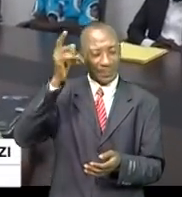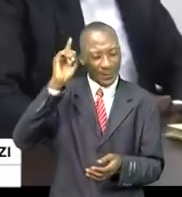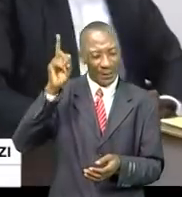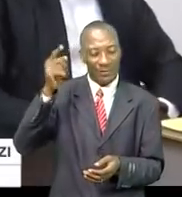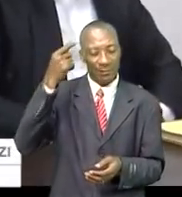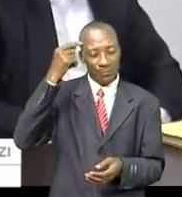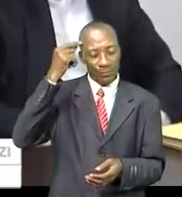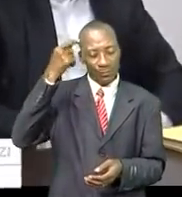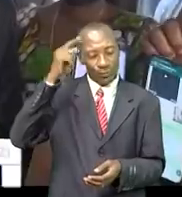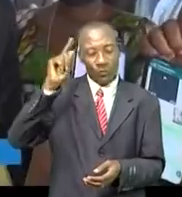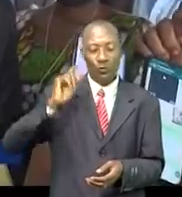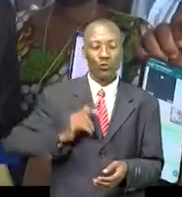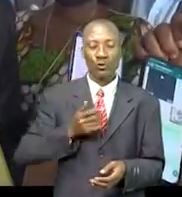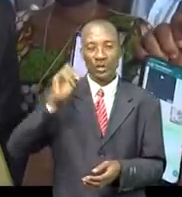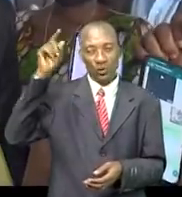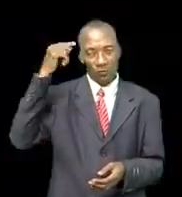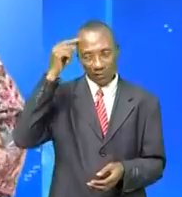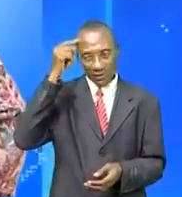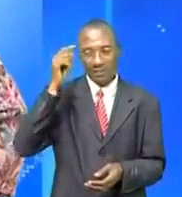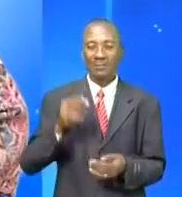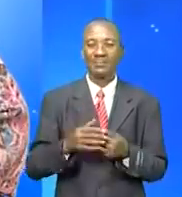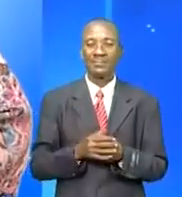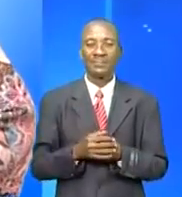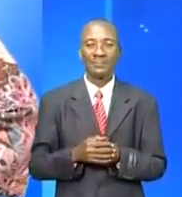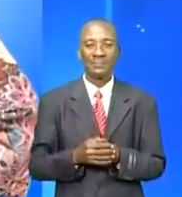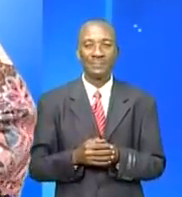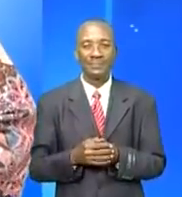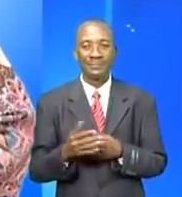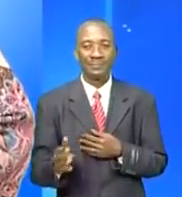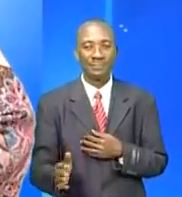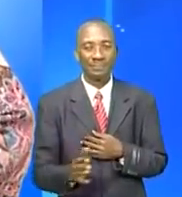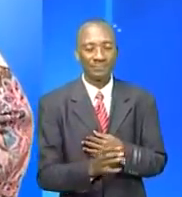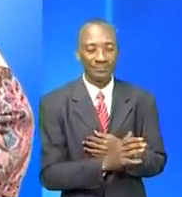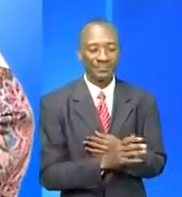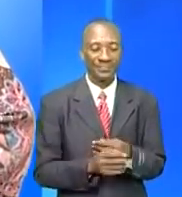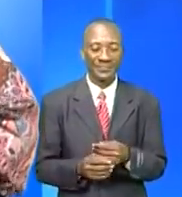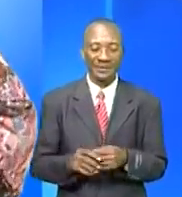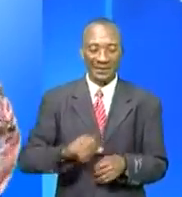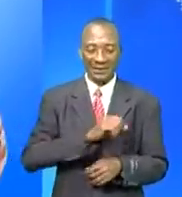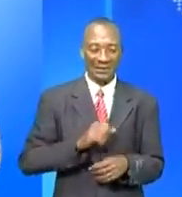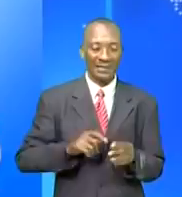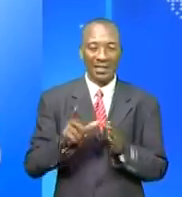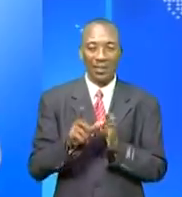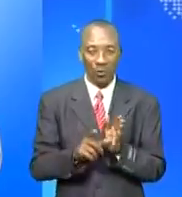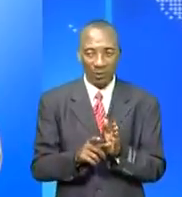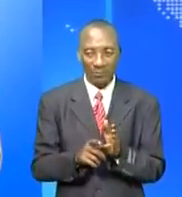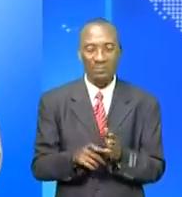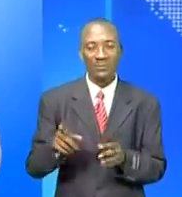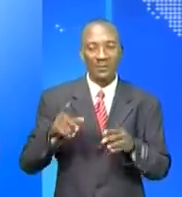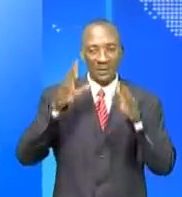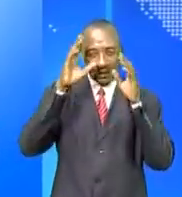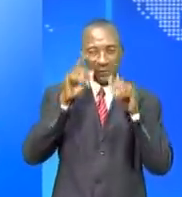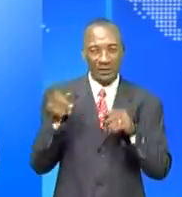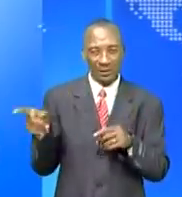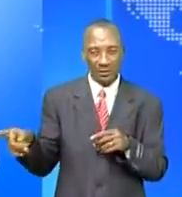de l'Union sacrée de la nation. Rendons-nous au Sénat où le président de cette institution a conféré avec